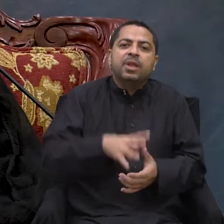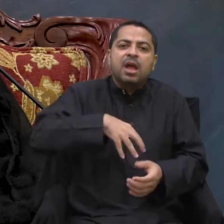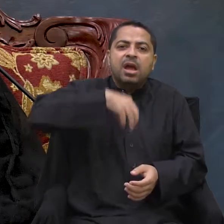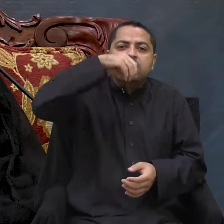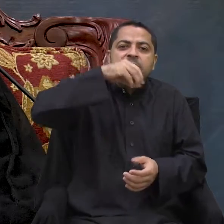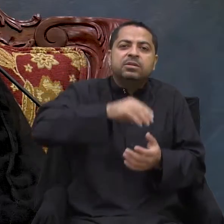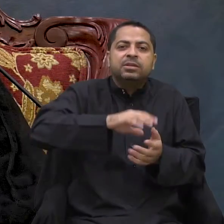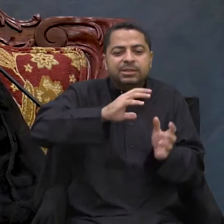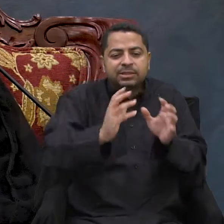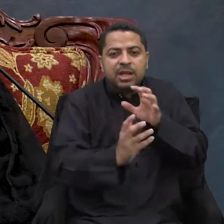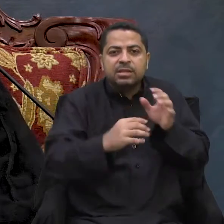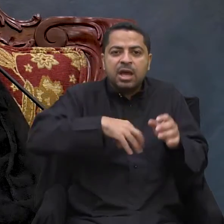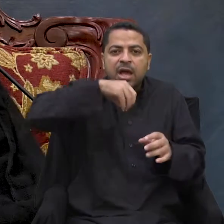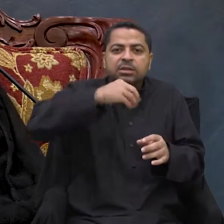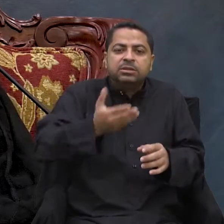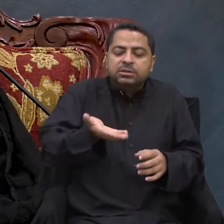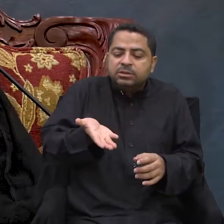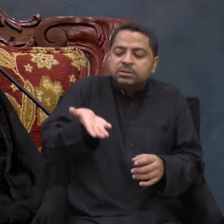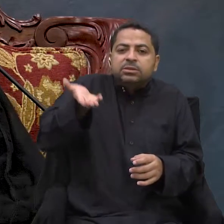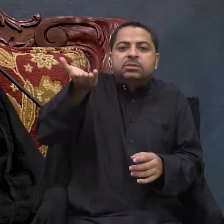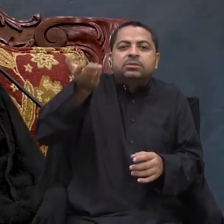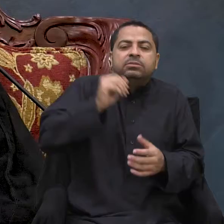أنفسنا تزداد صفاءً،